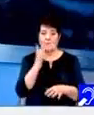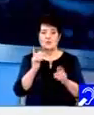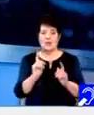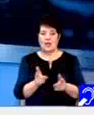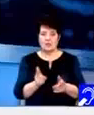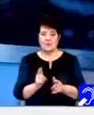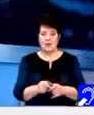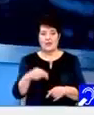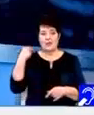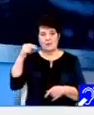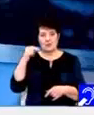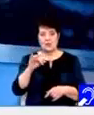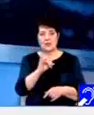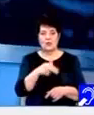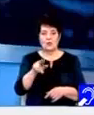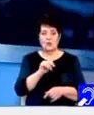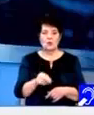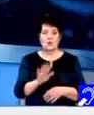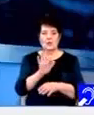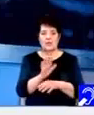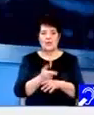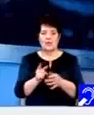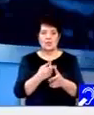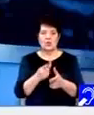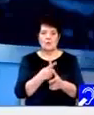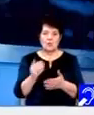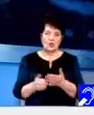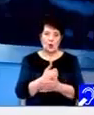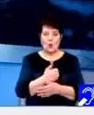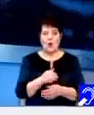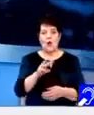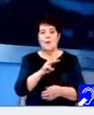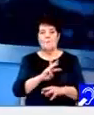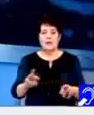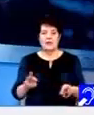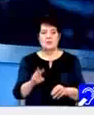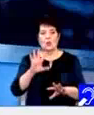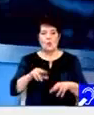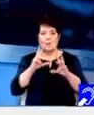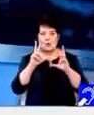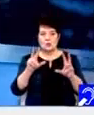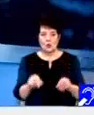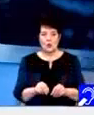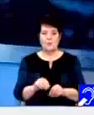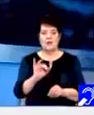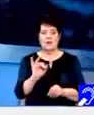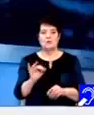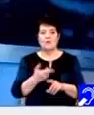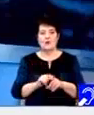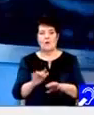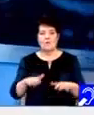de președintele țării. Igor Dodon a semnat decretul de numire în funcția noului ministru, iar după depunerea jurământului, Iftodi a fost